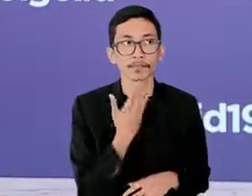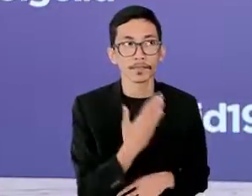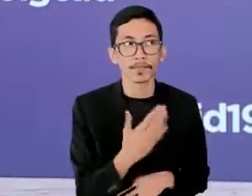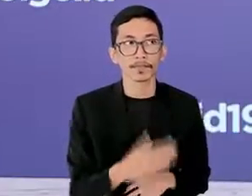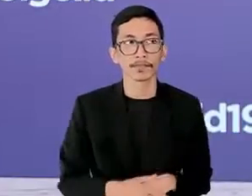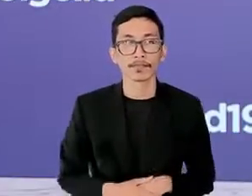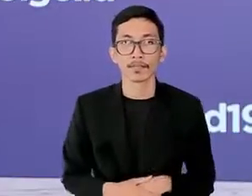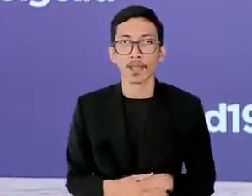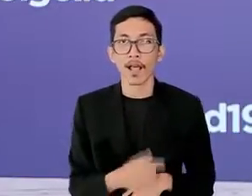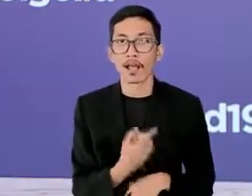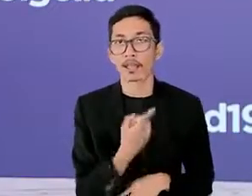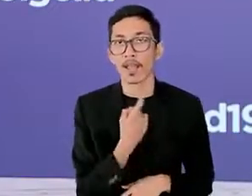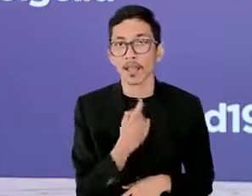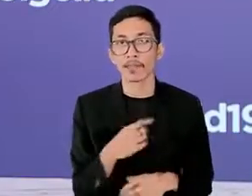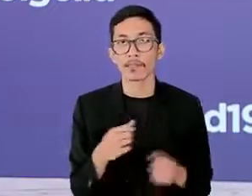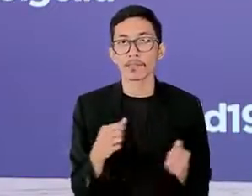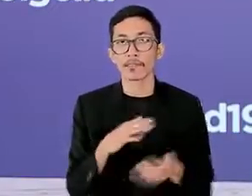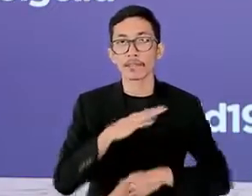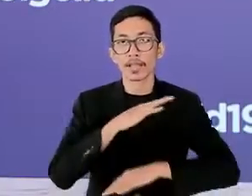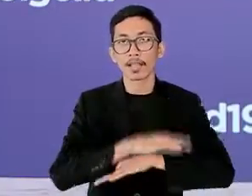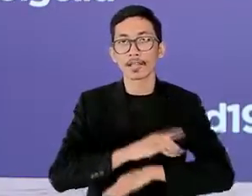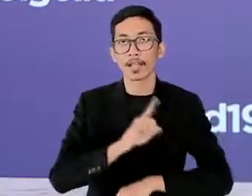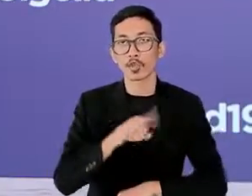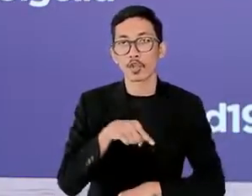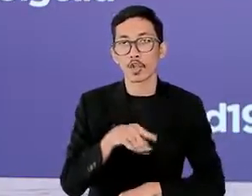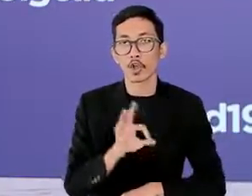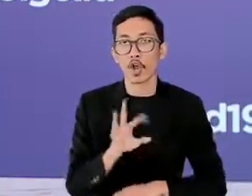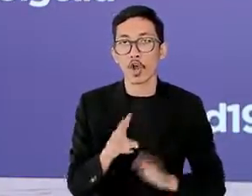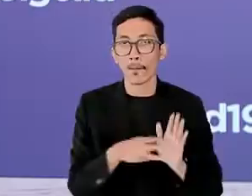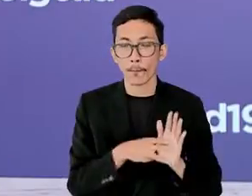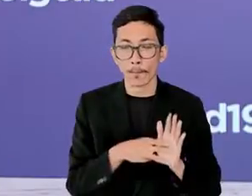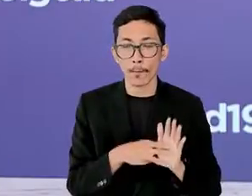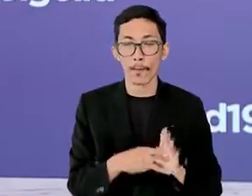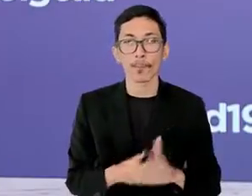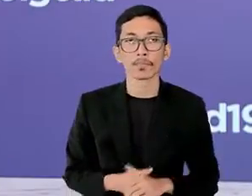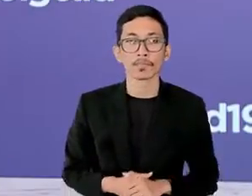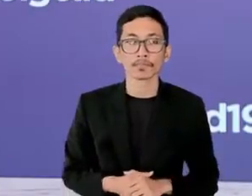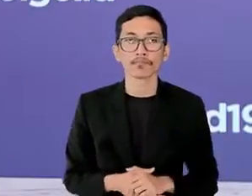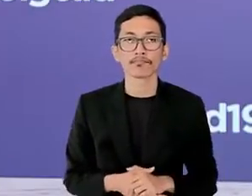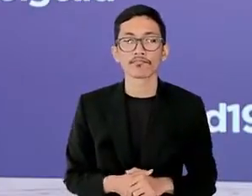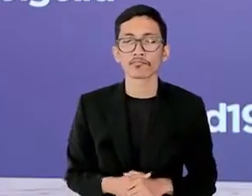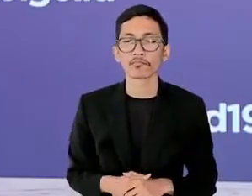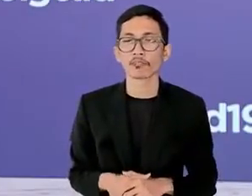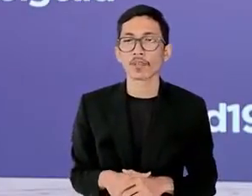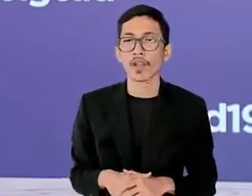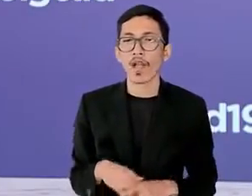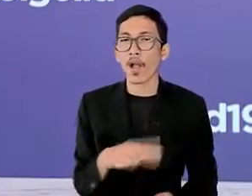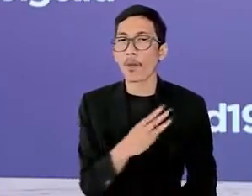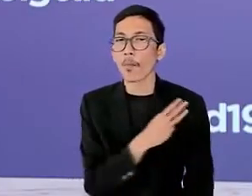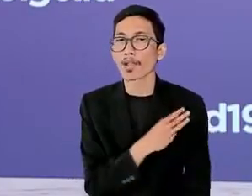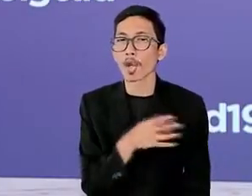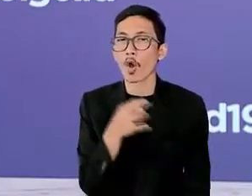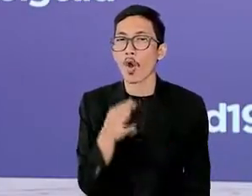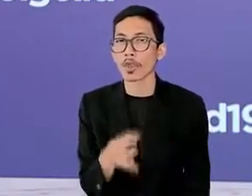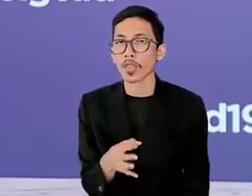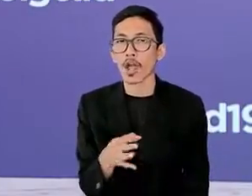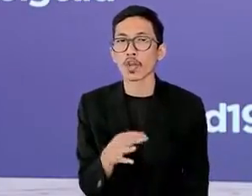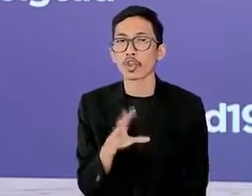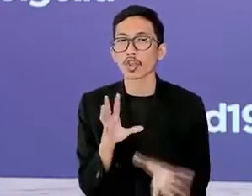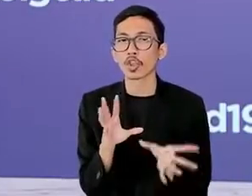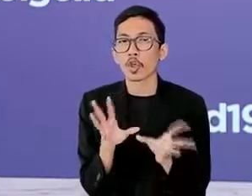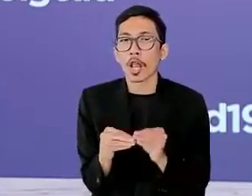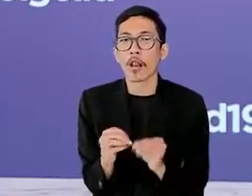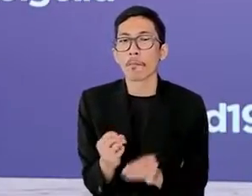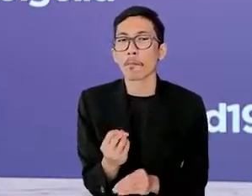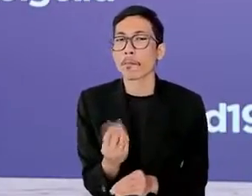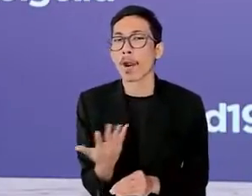pertama dari fat beritasatu.com secara nasional berapa kabupaten atau kota yang masih berada